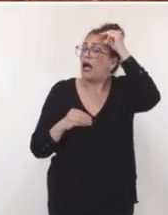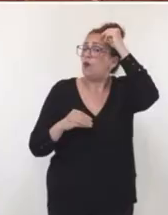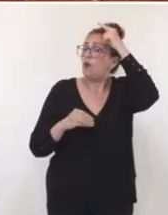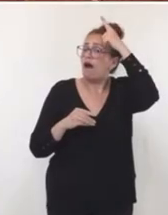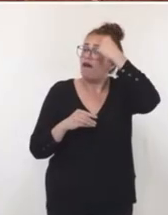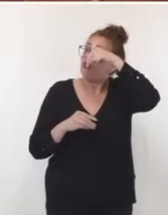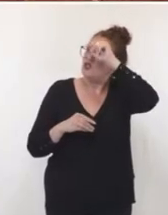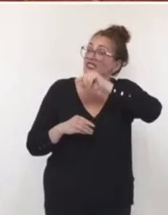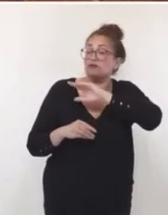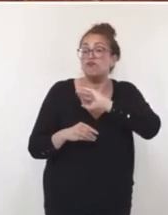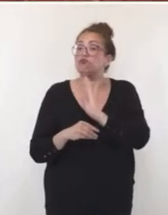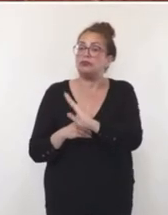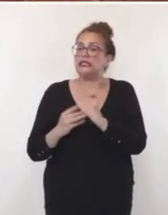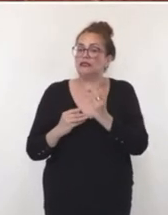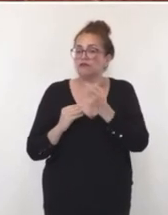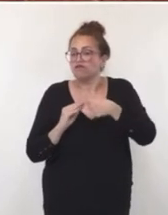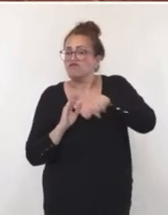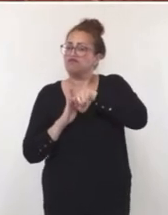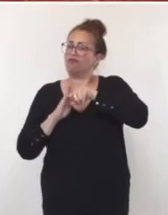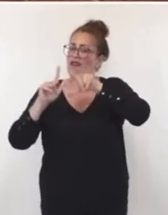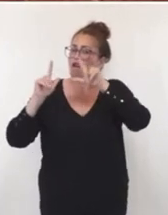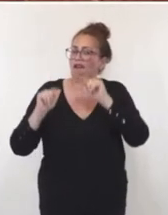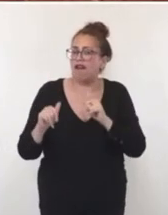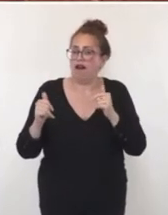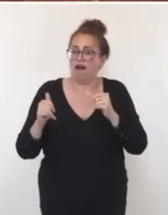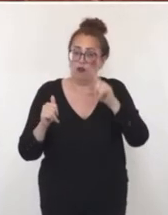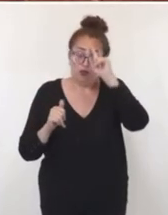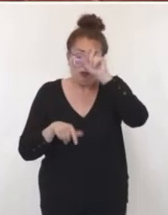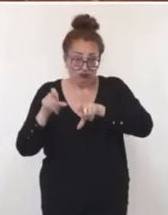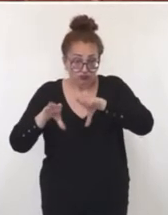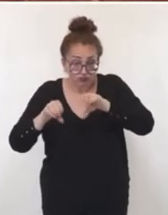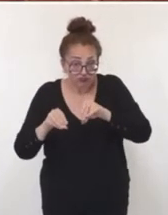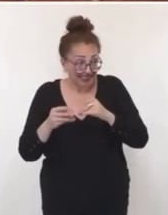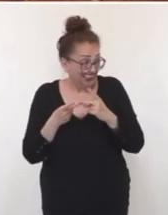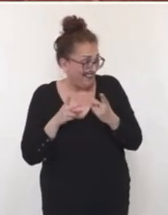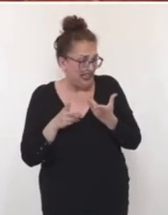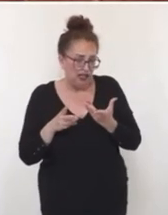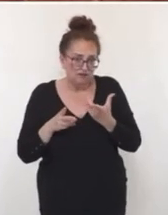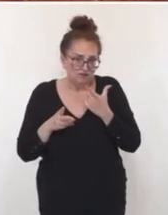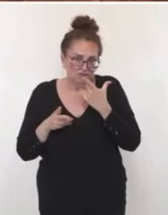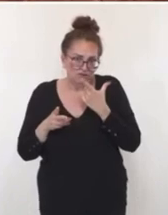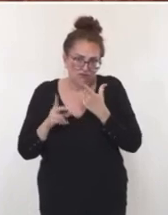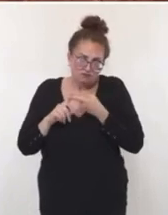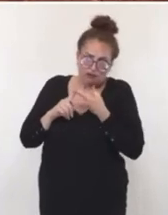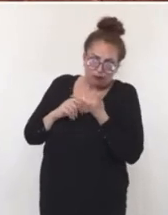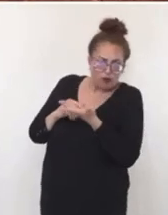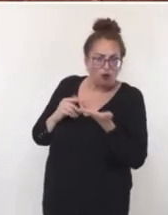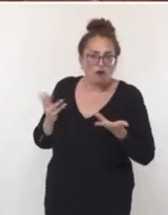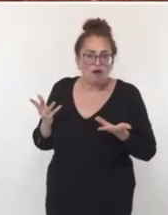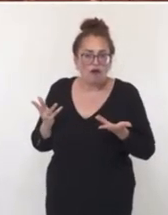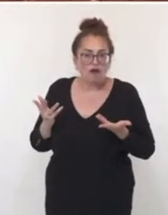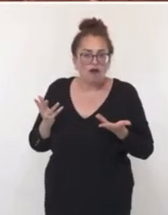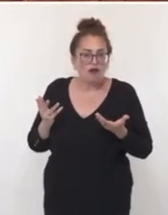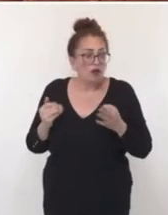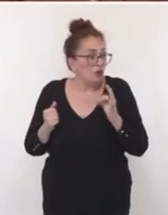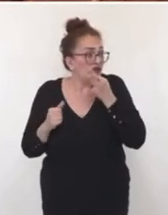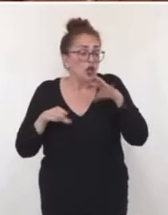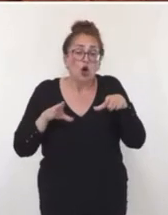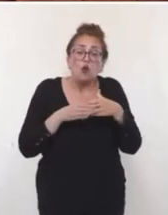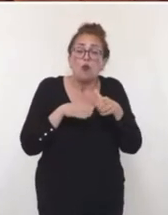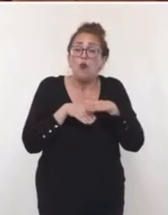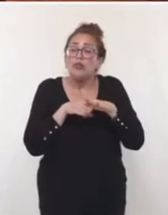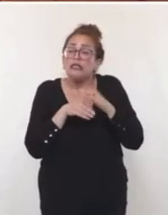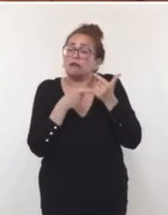une priorité des Bordelaises et des Bordelais et parce que nous pensons que c'est un espace qui permettra notamment entre les différents groupes de dialoguer,